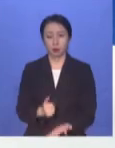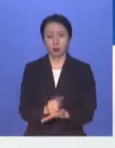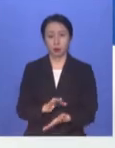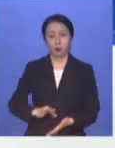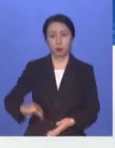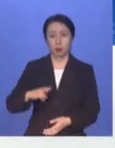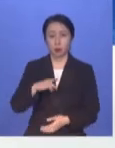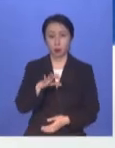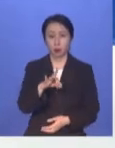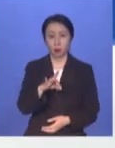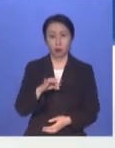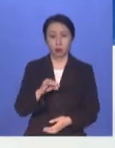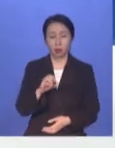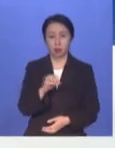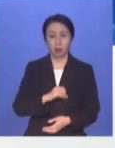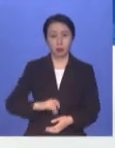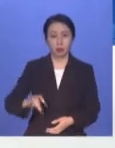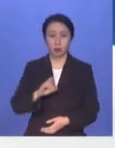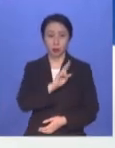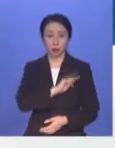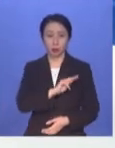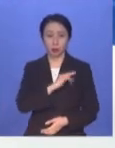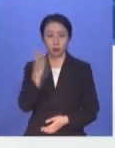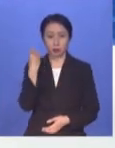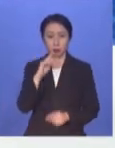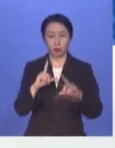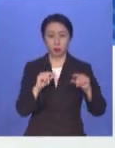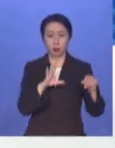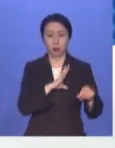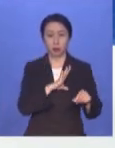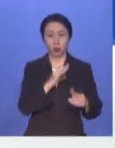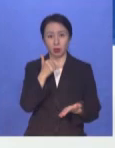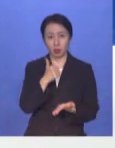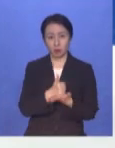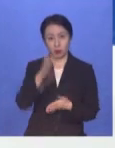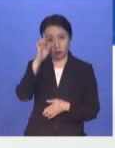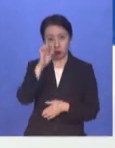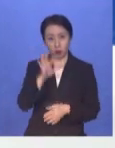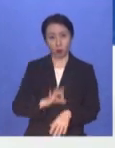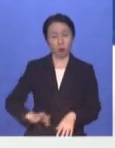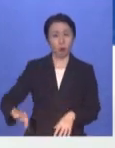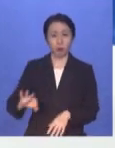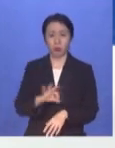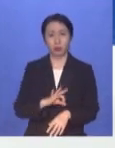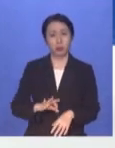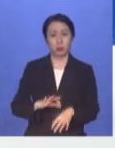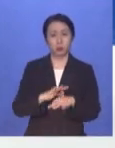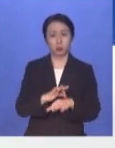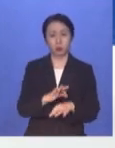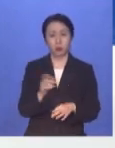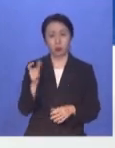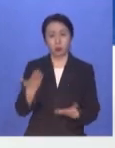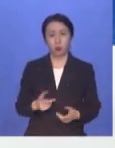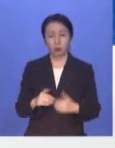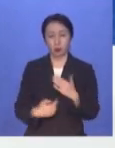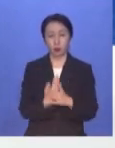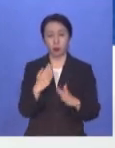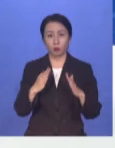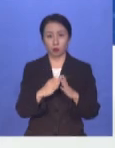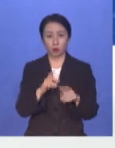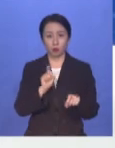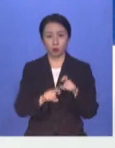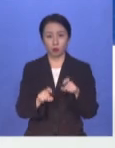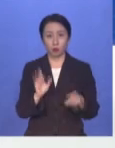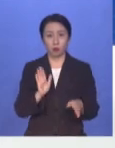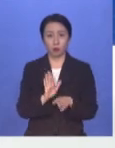Облыс әкімі Ғойыз Нұрмұхамбетов Есіл ауданына жұмыс сапармен барды. Өңір басшысы бірқатар нысанды аралап, тұрғындарға жаңа үйлердің кілтін